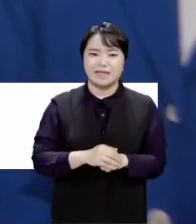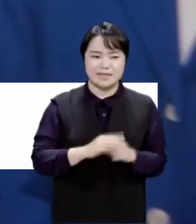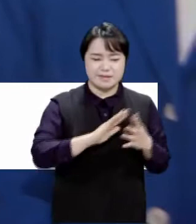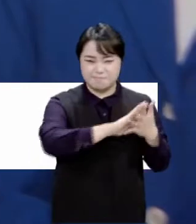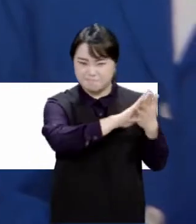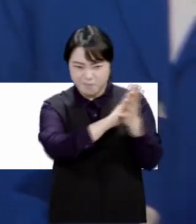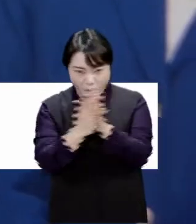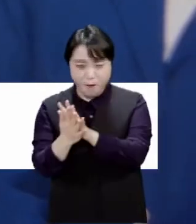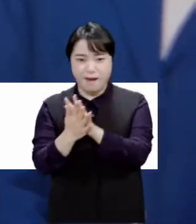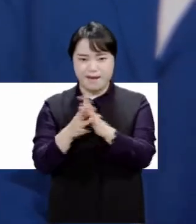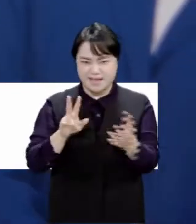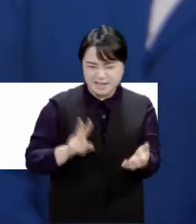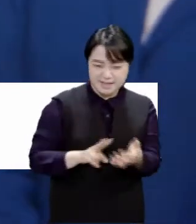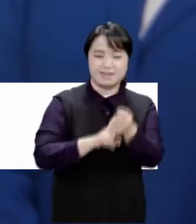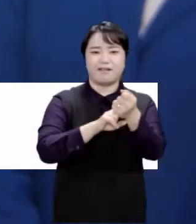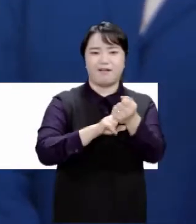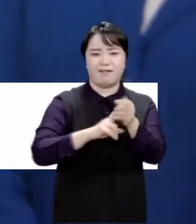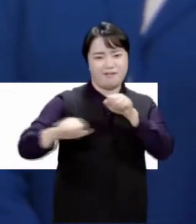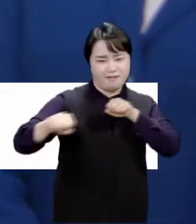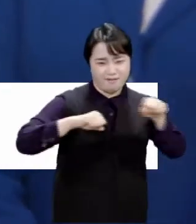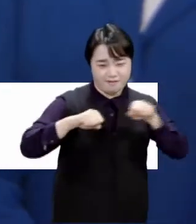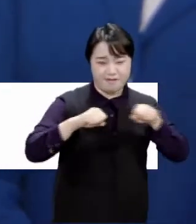만들고 기적을 만들어서